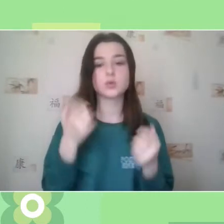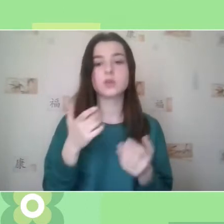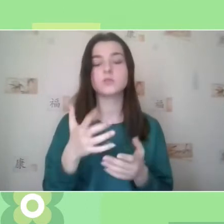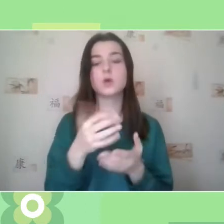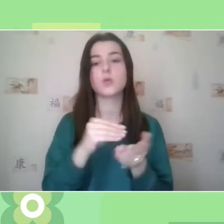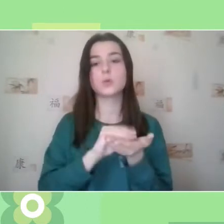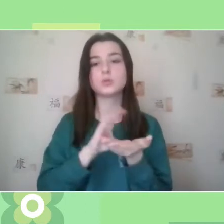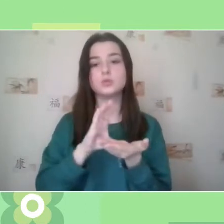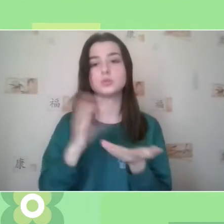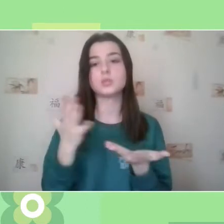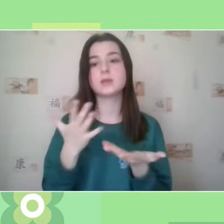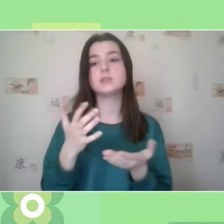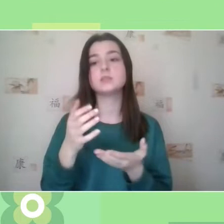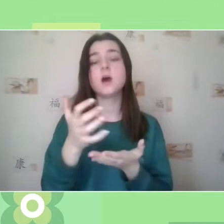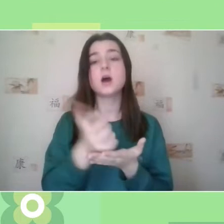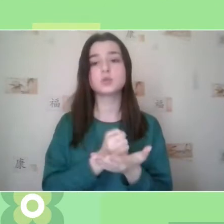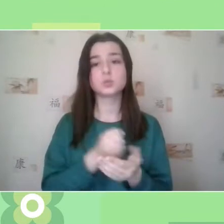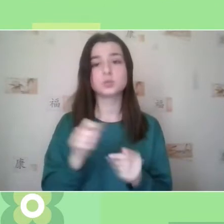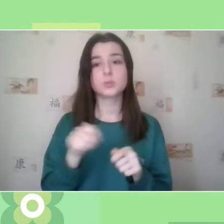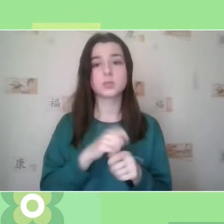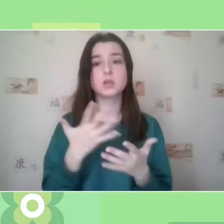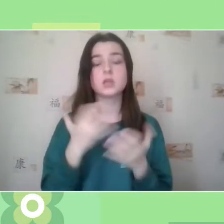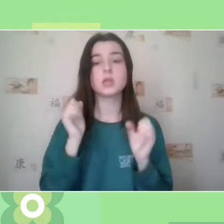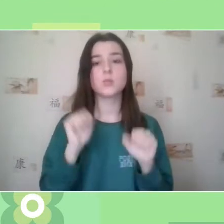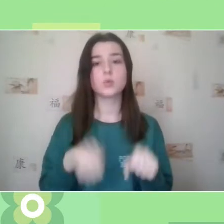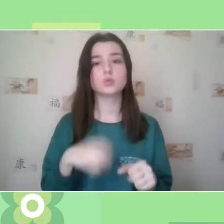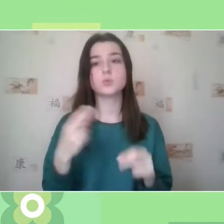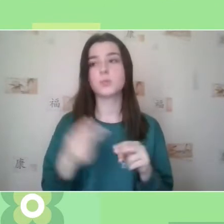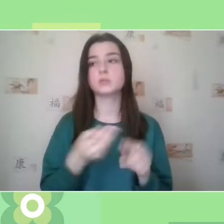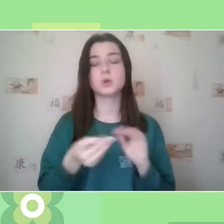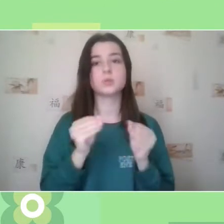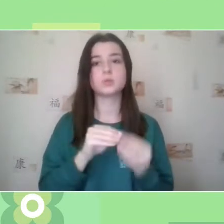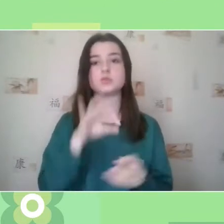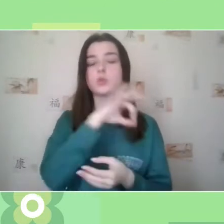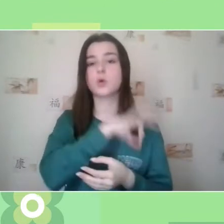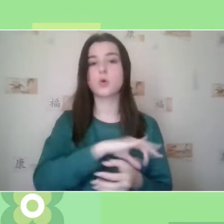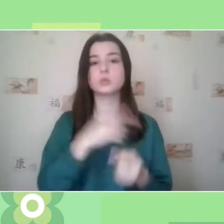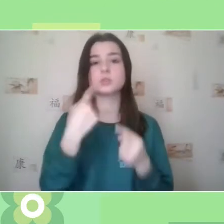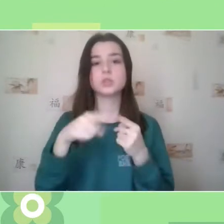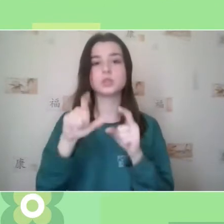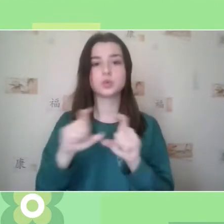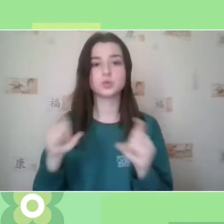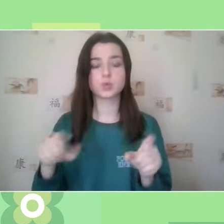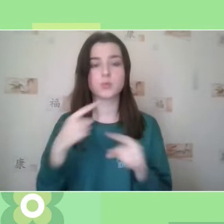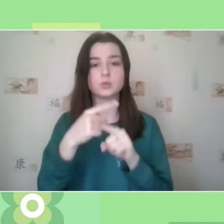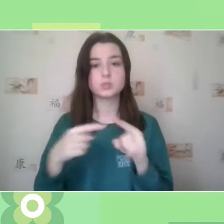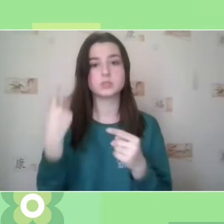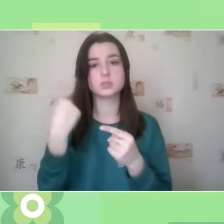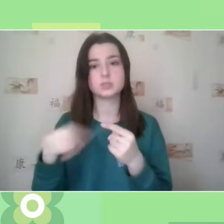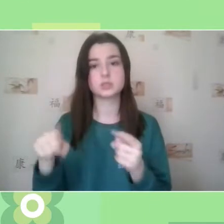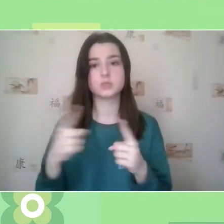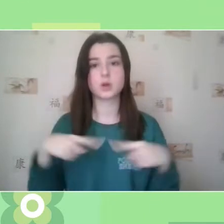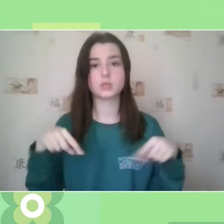матеріальні ресурси, якими можна, в принципі, безпроблематично і на користь людей поділитися з іншими громадськими